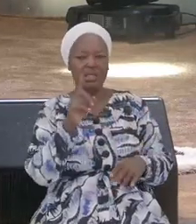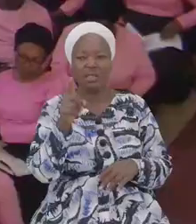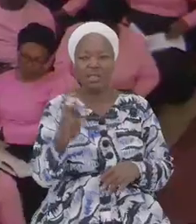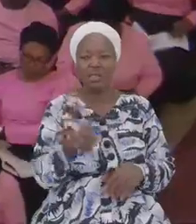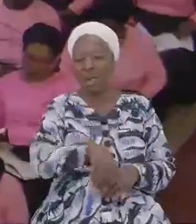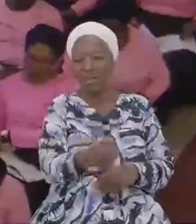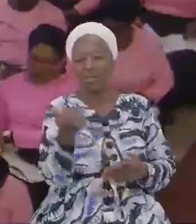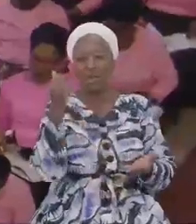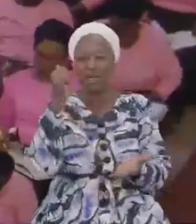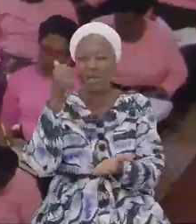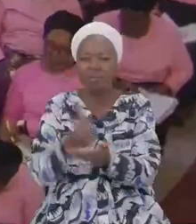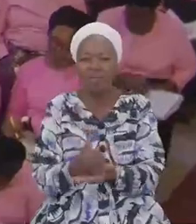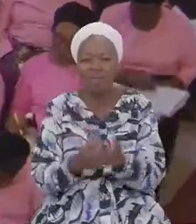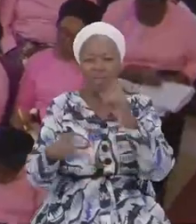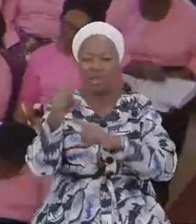autre amen.